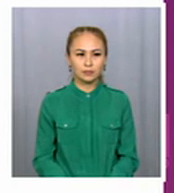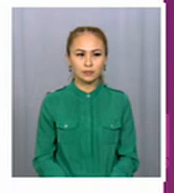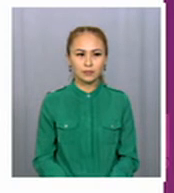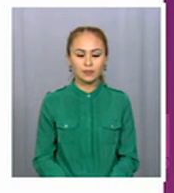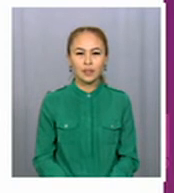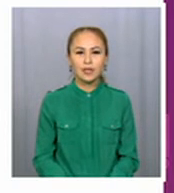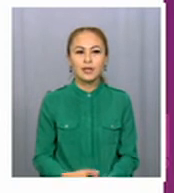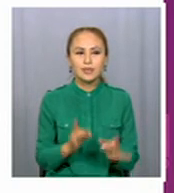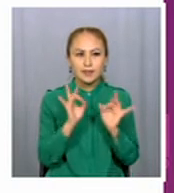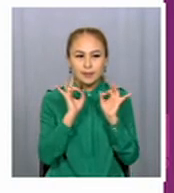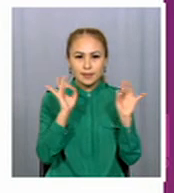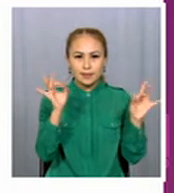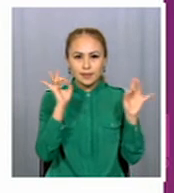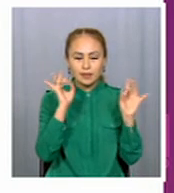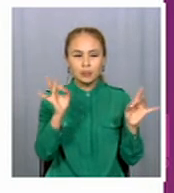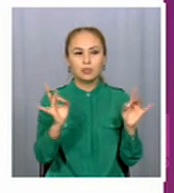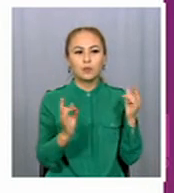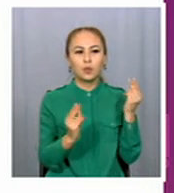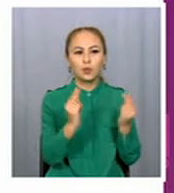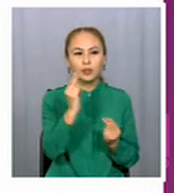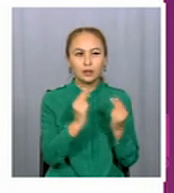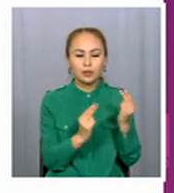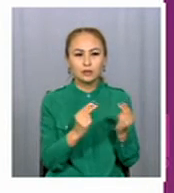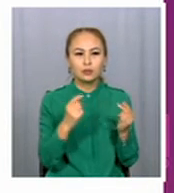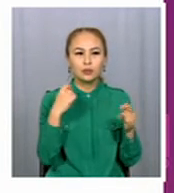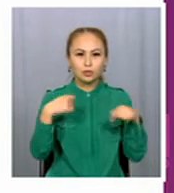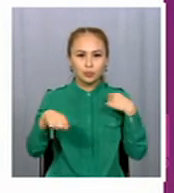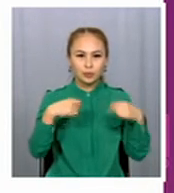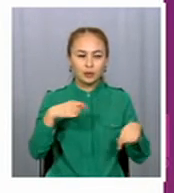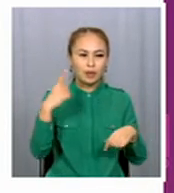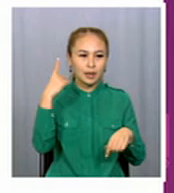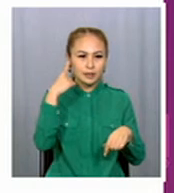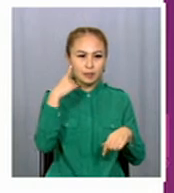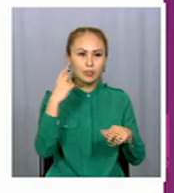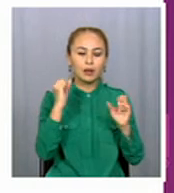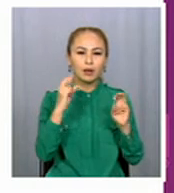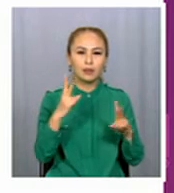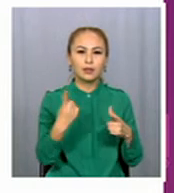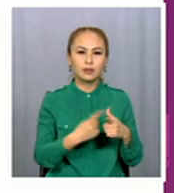Ысқырып ойналатын үрмелі аспапты қалай атайды?